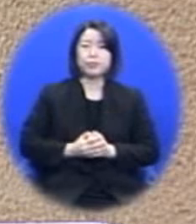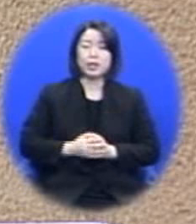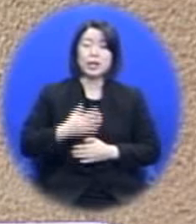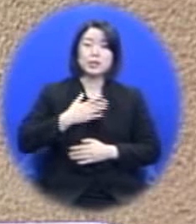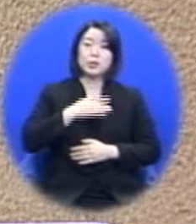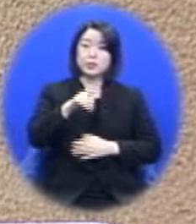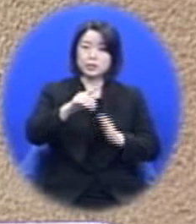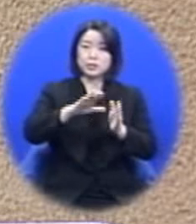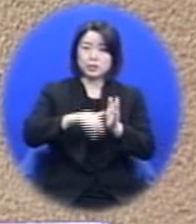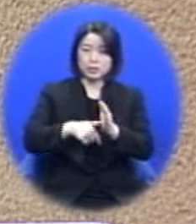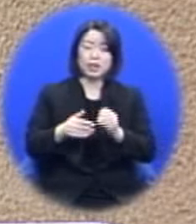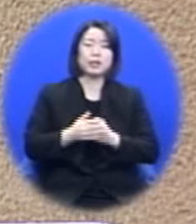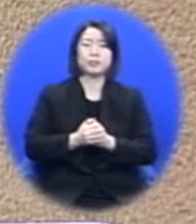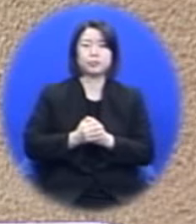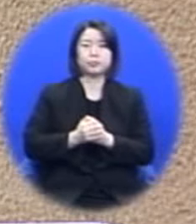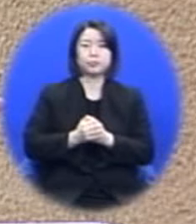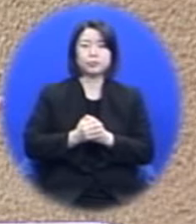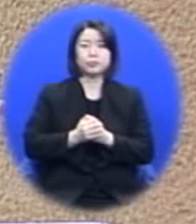저는 그때